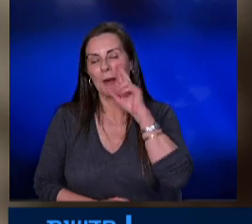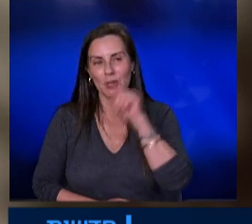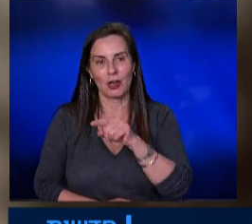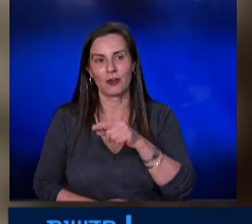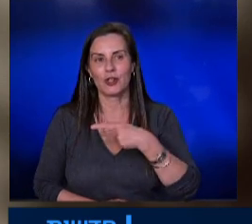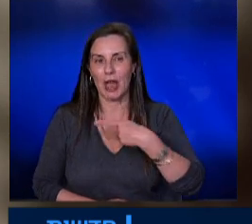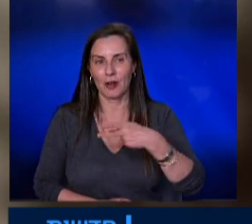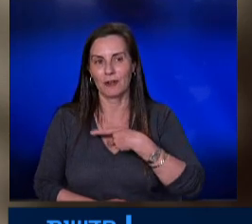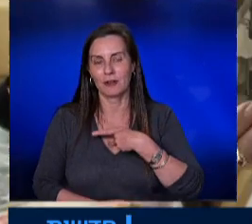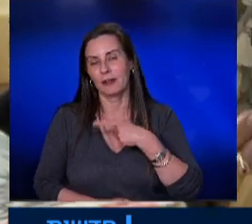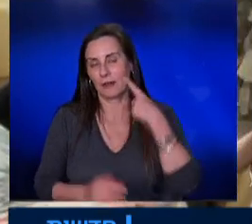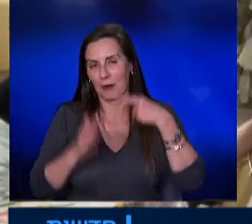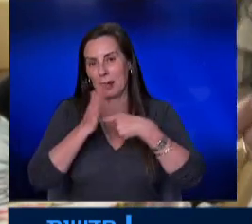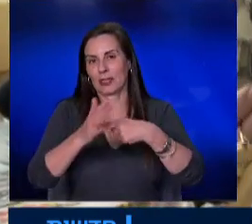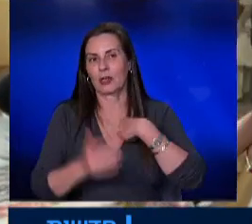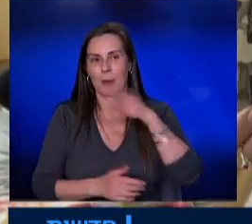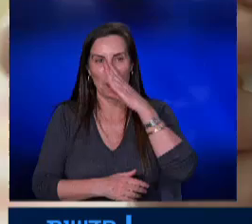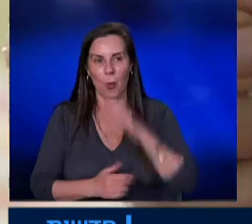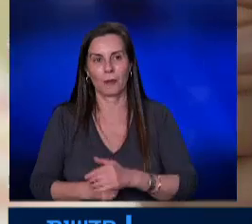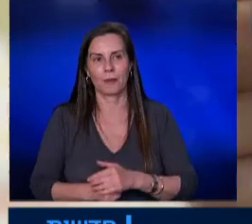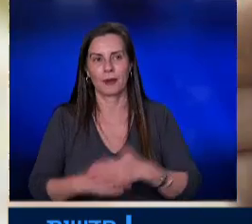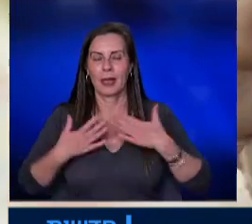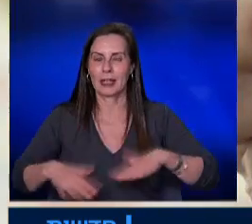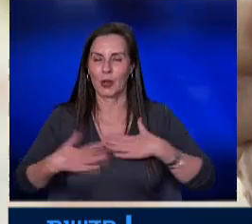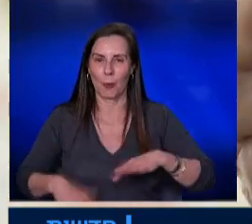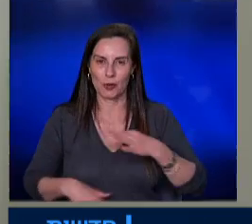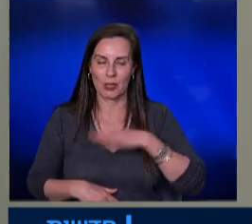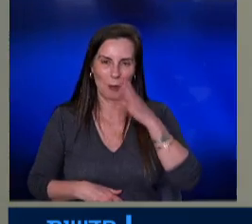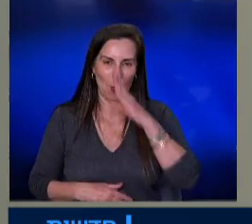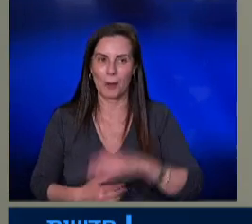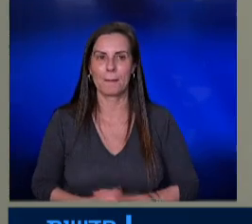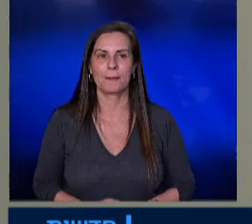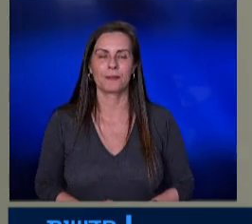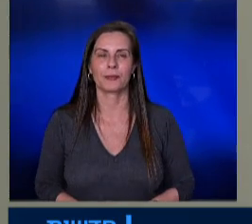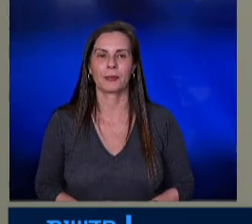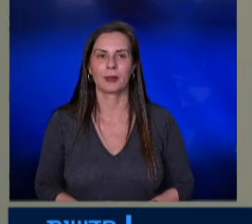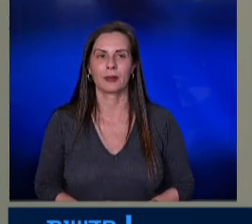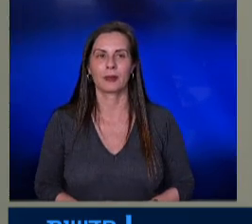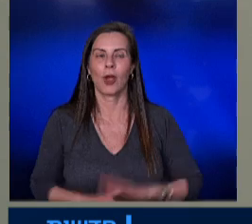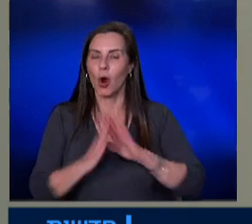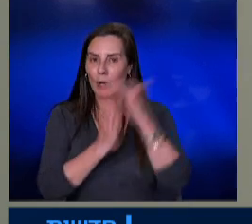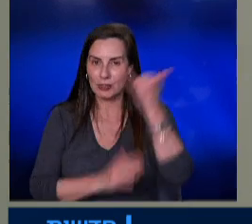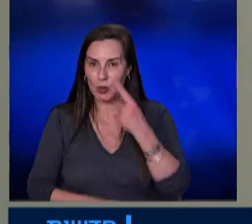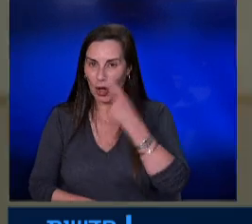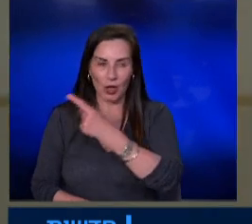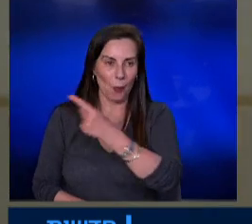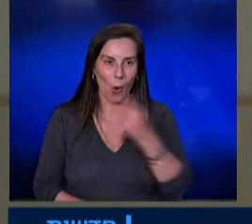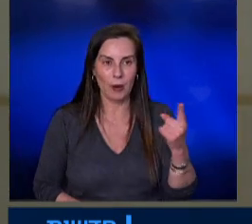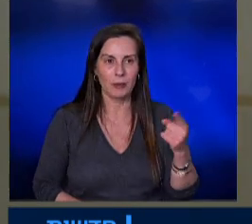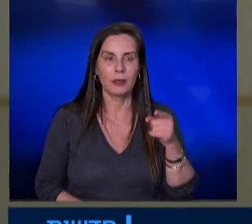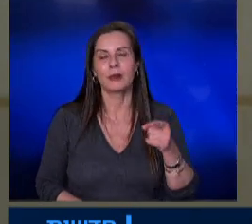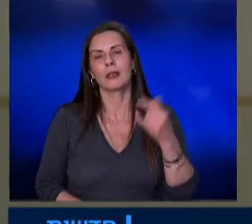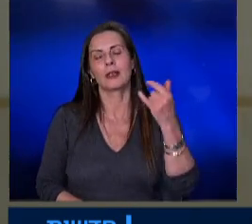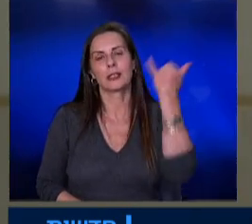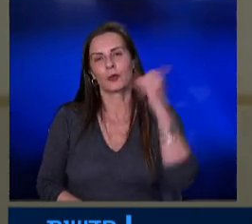ואני. והיא מציגה אותי בפורים את התחפושת שלי על הבמה. כל הציורים שאתם רואים כאן זה